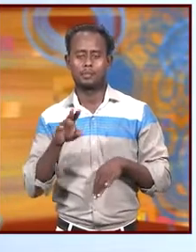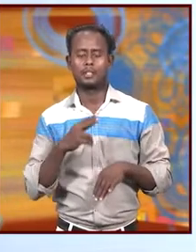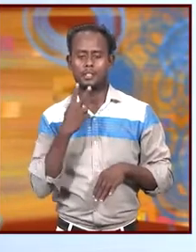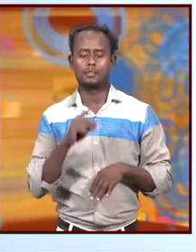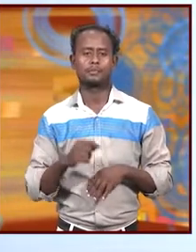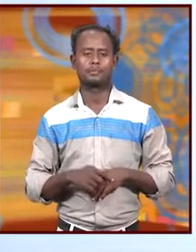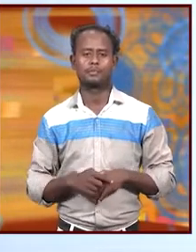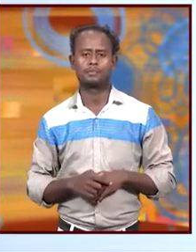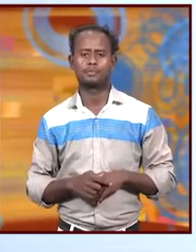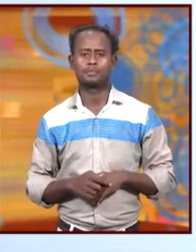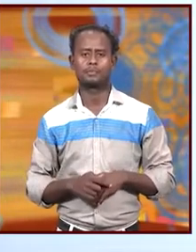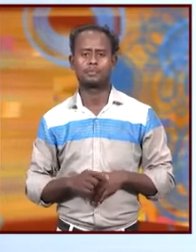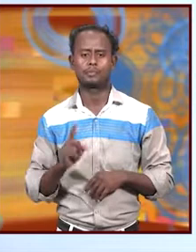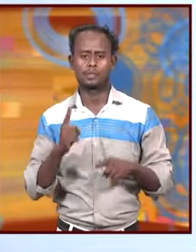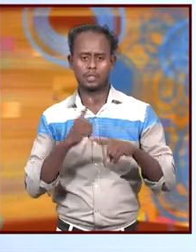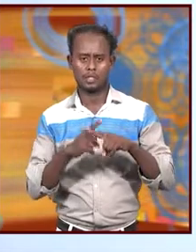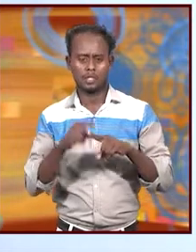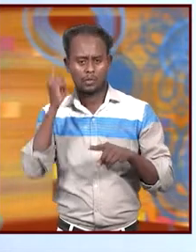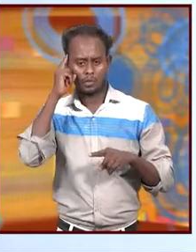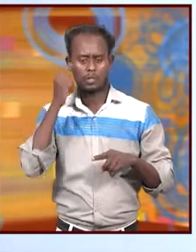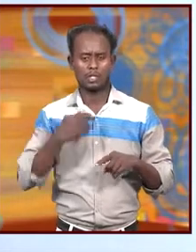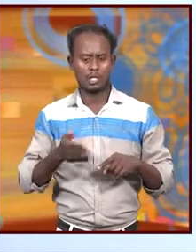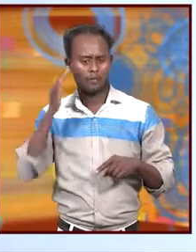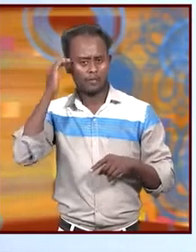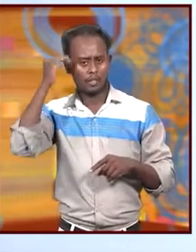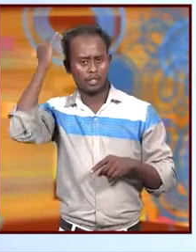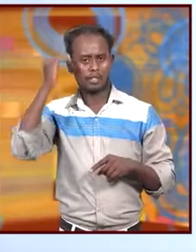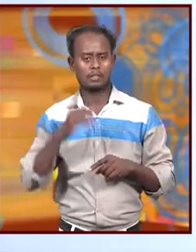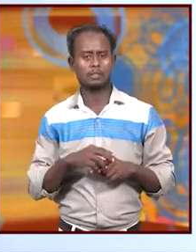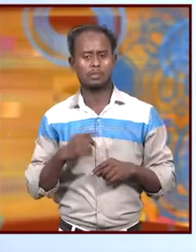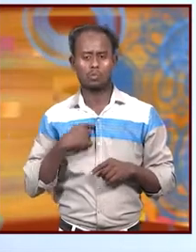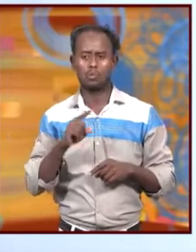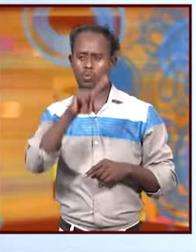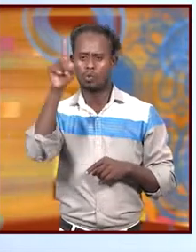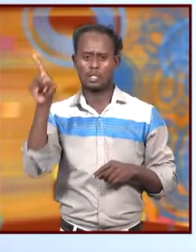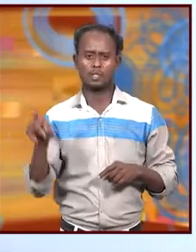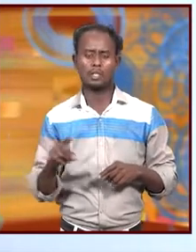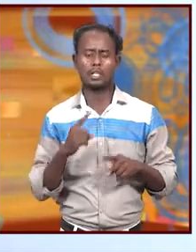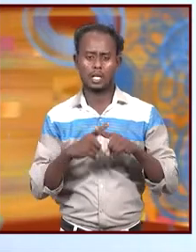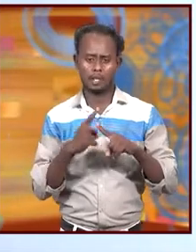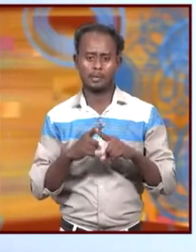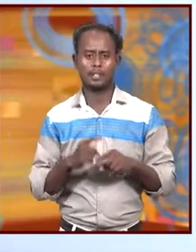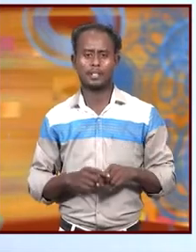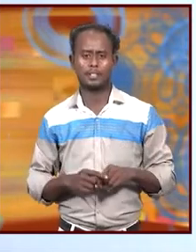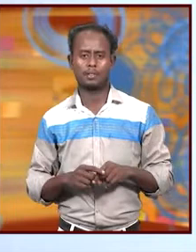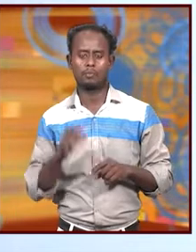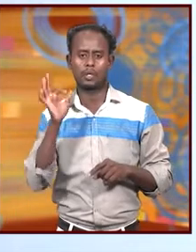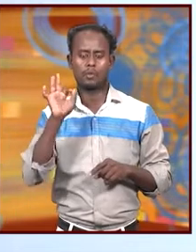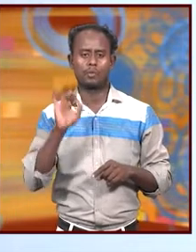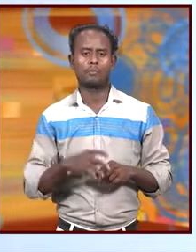ஆகும். அந்த கணித அறிவை வளர்த்துக்கொள்ளத்தான் நாம் ஒவ்வொருவரும் கணித பாடங்களை